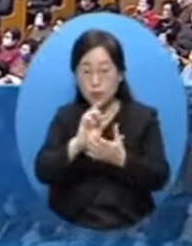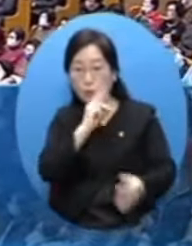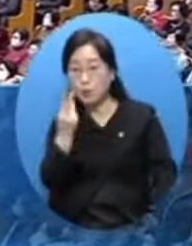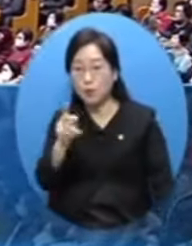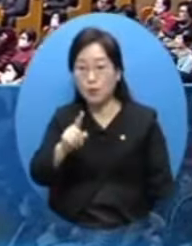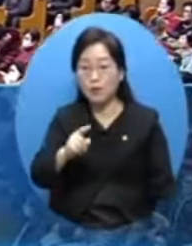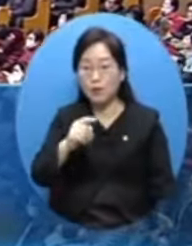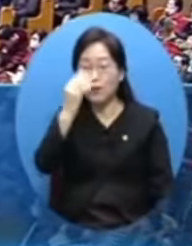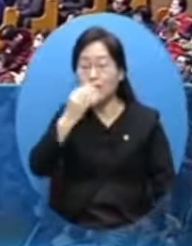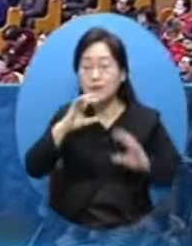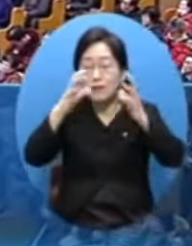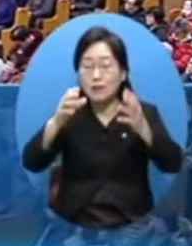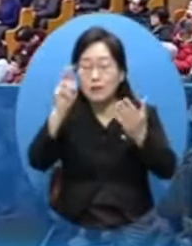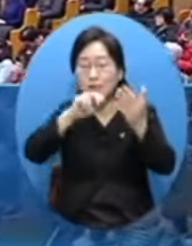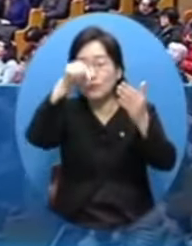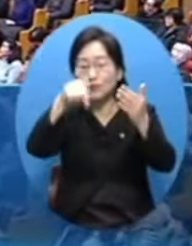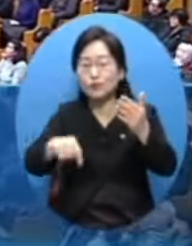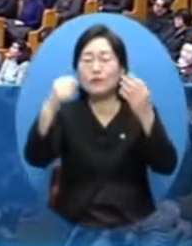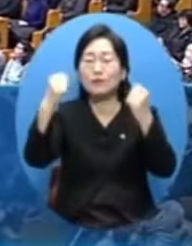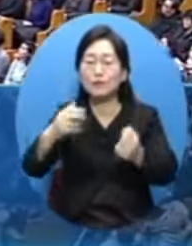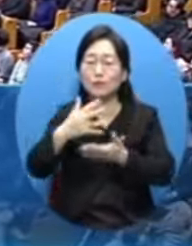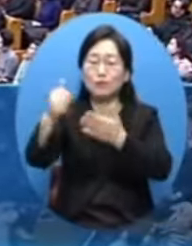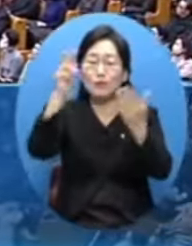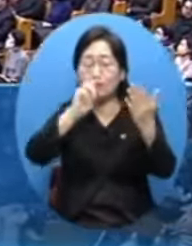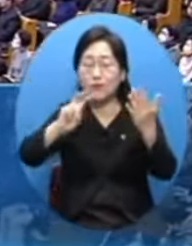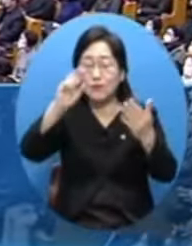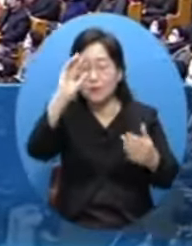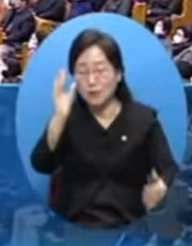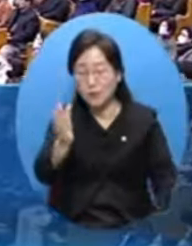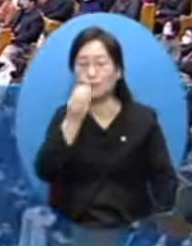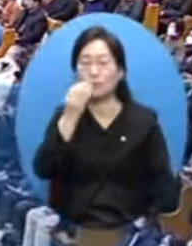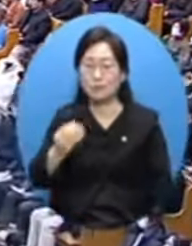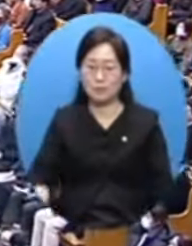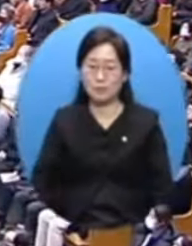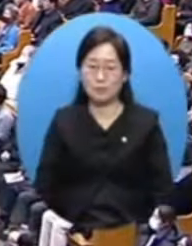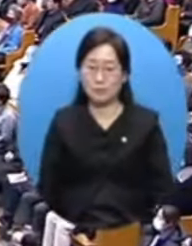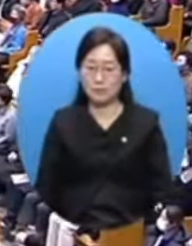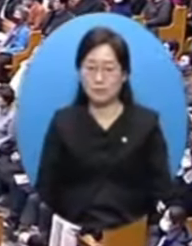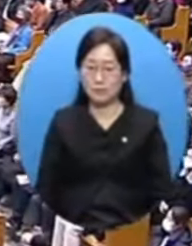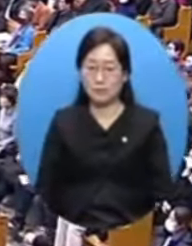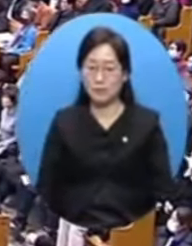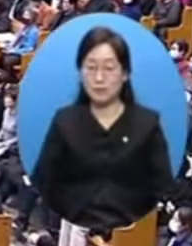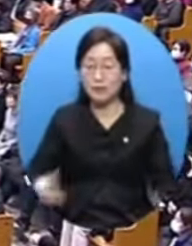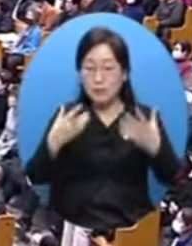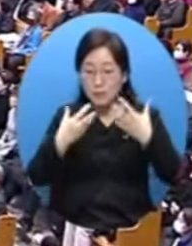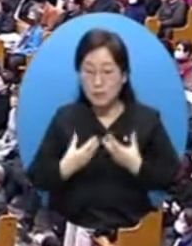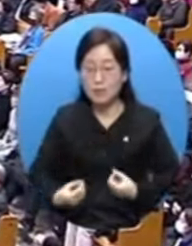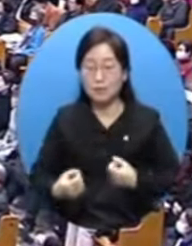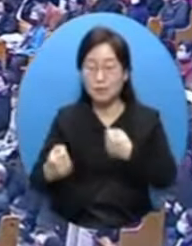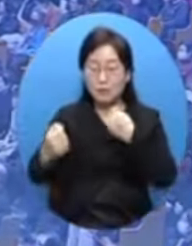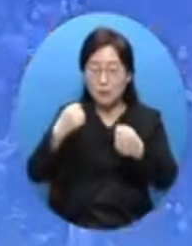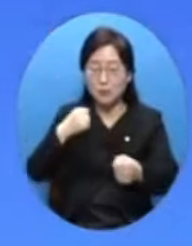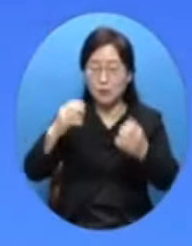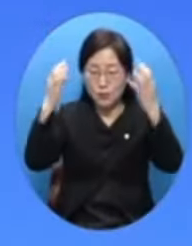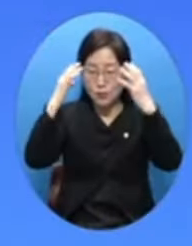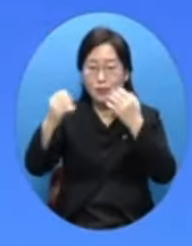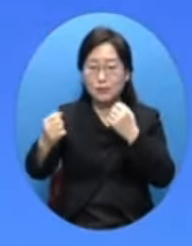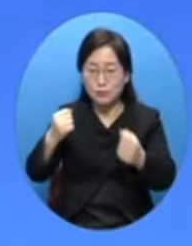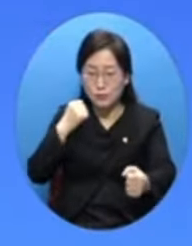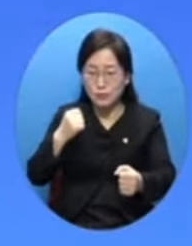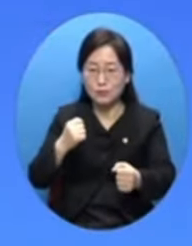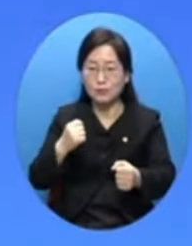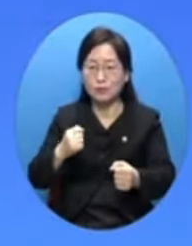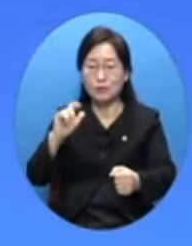찬송 중에 계시는 주여 주는 거룩하시니이다 절망 중에 고난 중에 어려움 당할